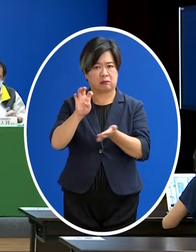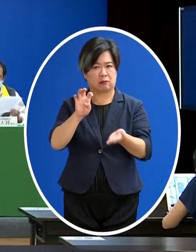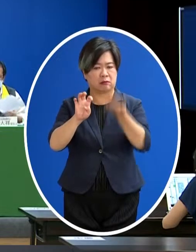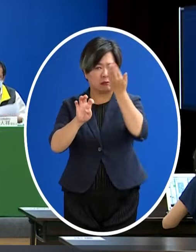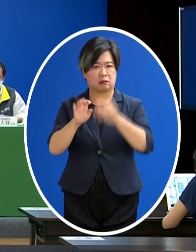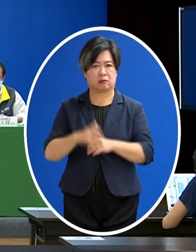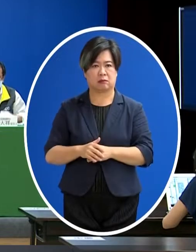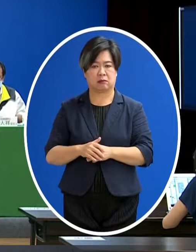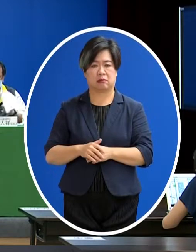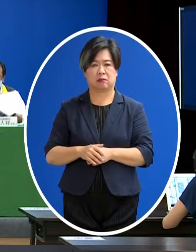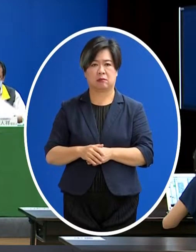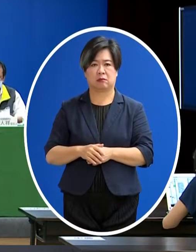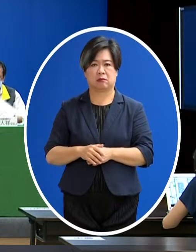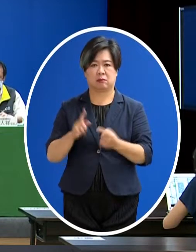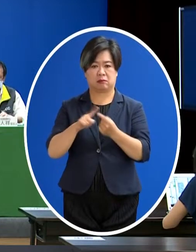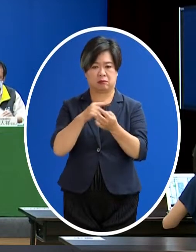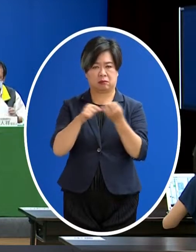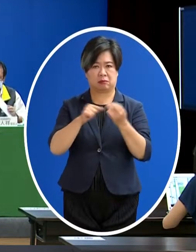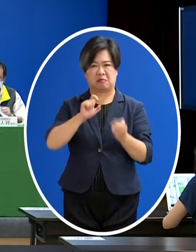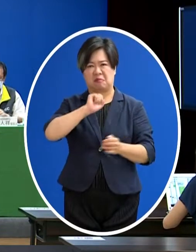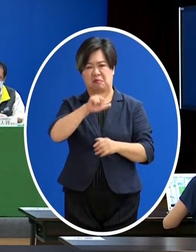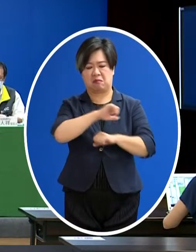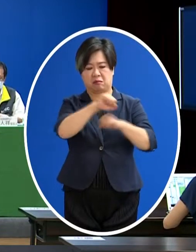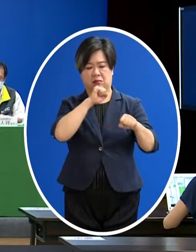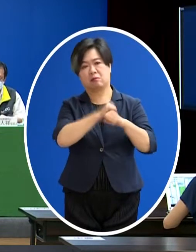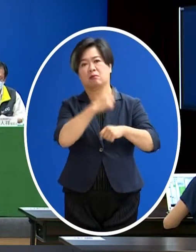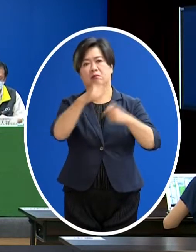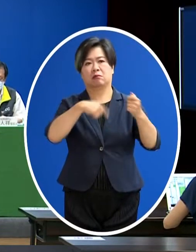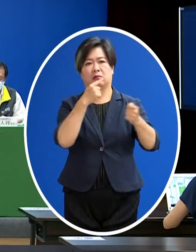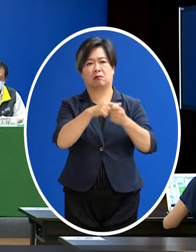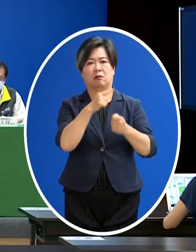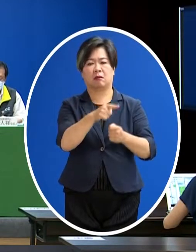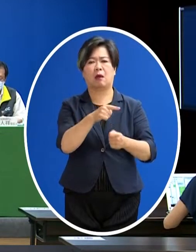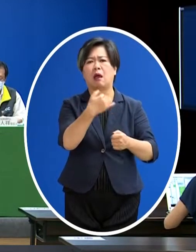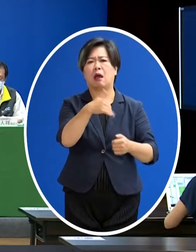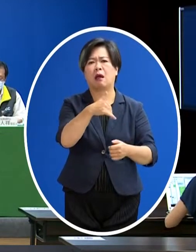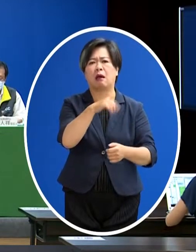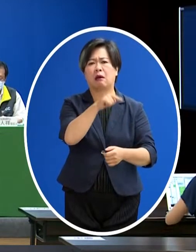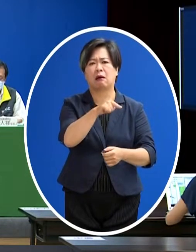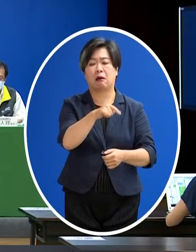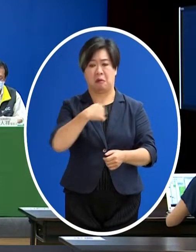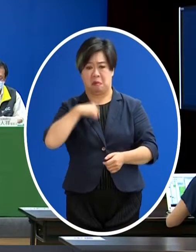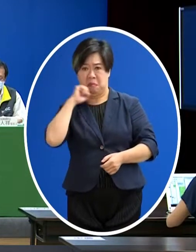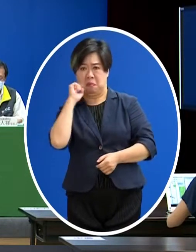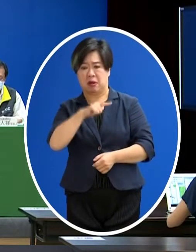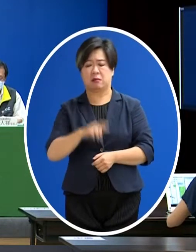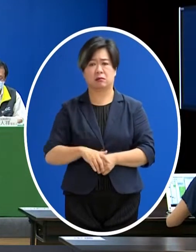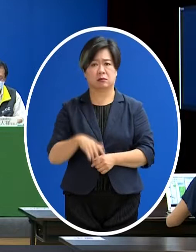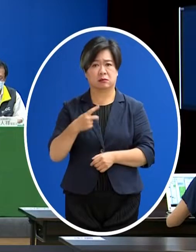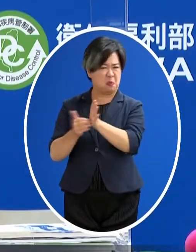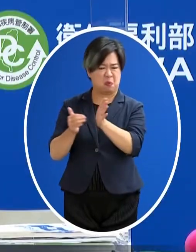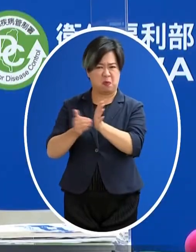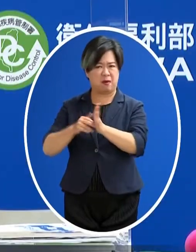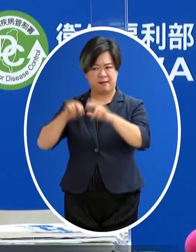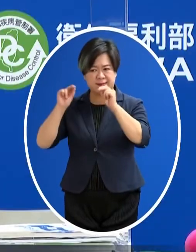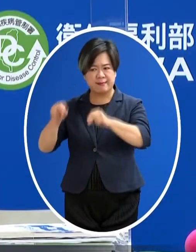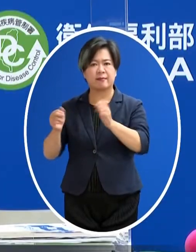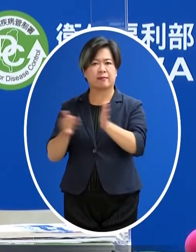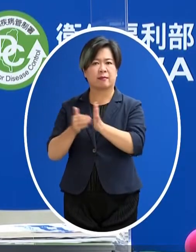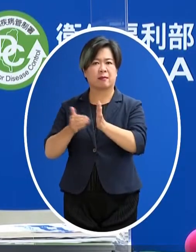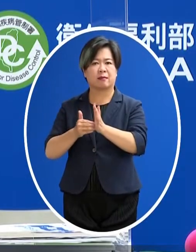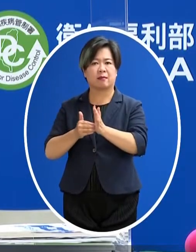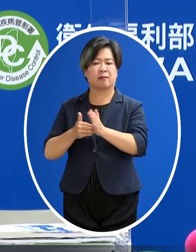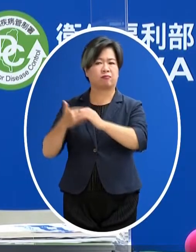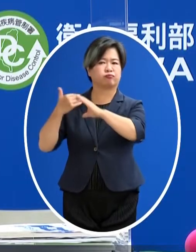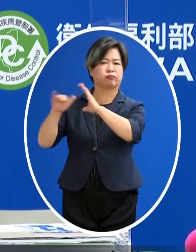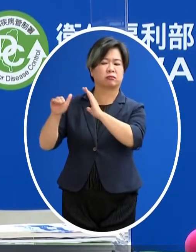但 BNT 在1月15号又发文说，因为要调整疫苗供给时程，因此签约要延后数周。陈时中觉得问题不在合